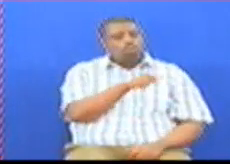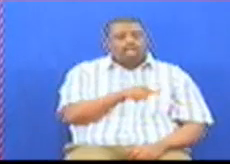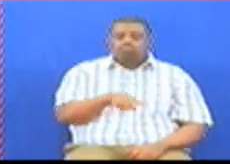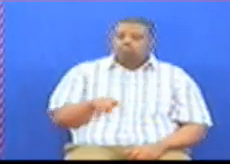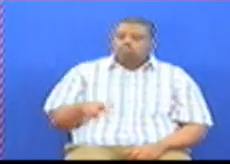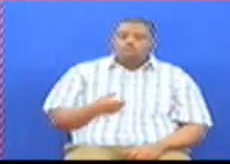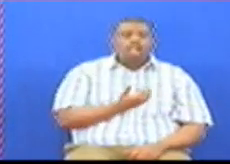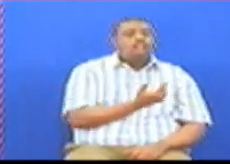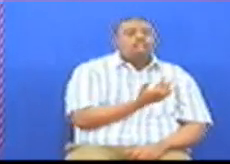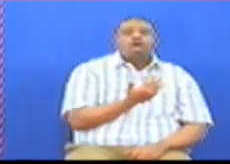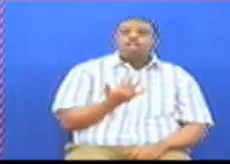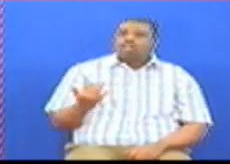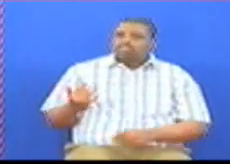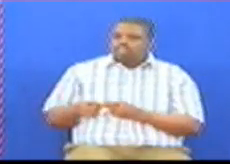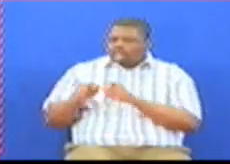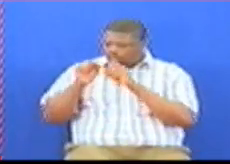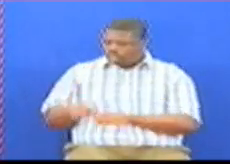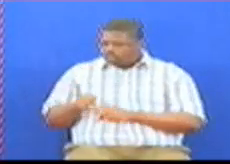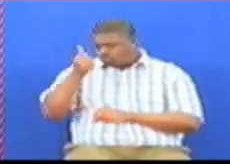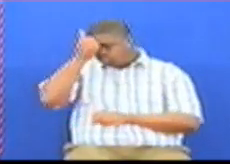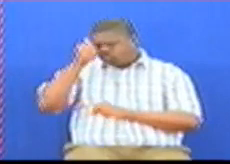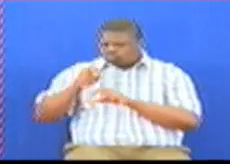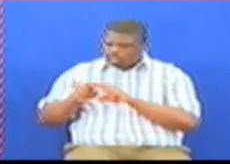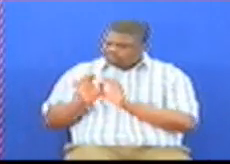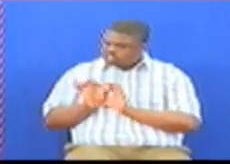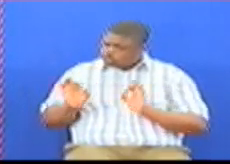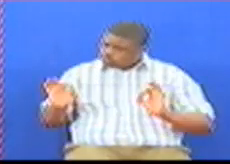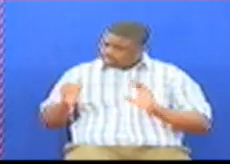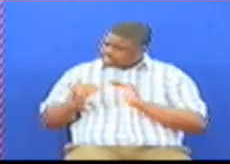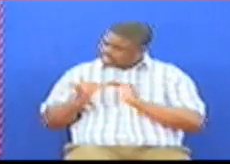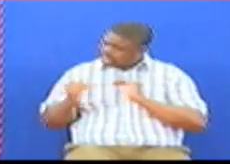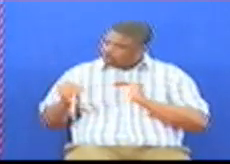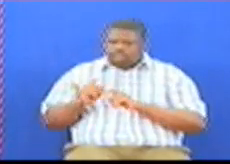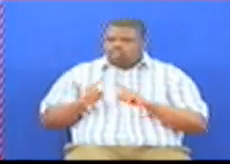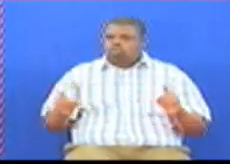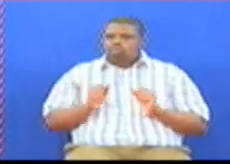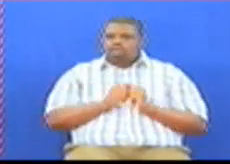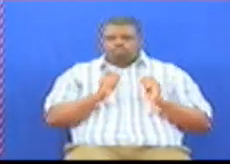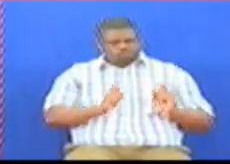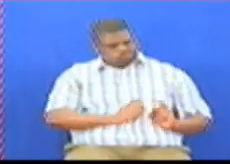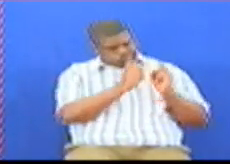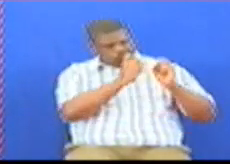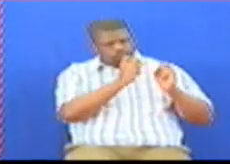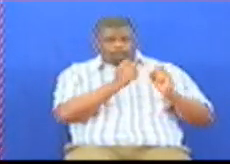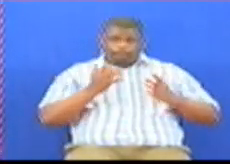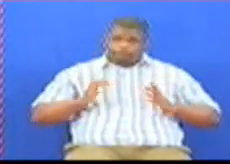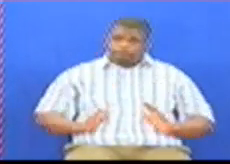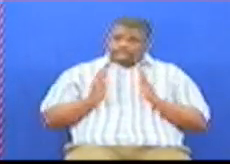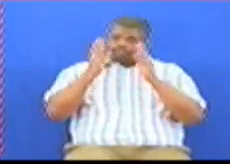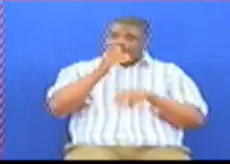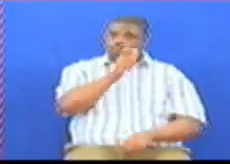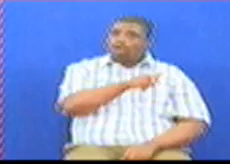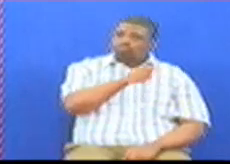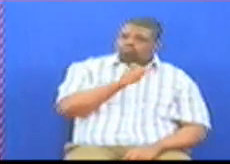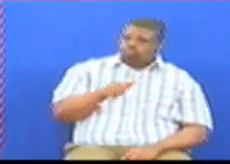waweke kumbukumbu sawa sawa wakati wanakuja kuchangia, si swala la kuleta ushabiki kwenye mambo ya maisha ya Watanzania.